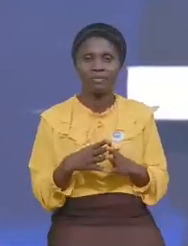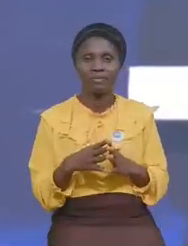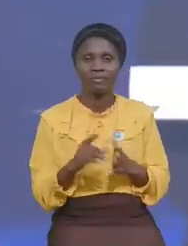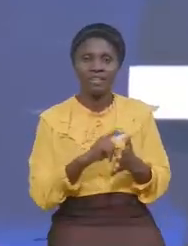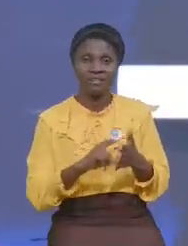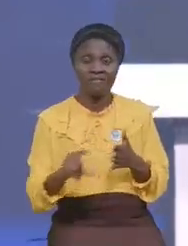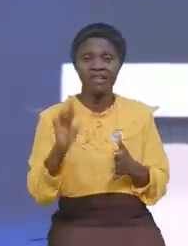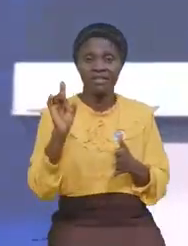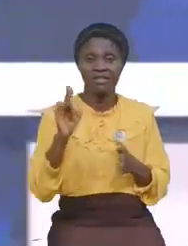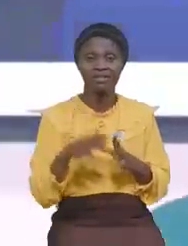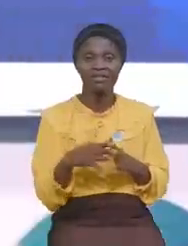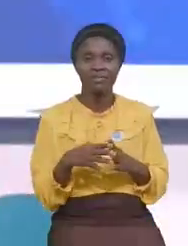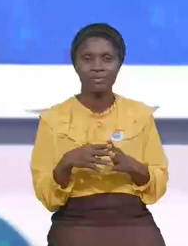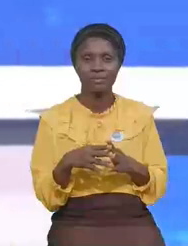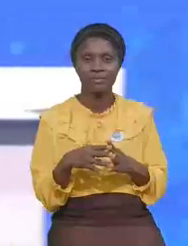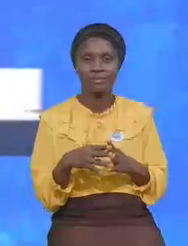verset 18.